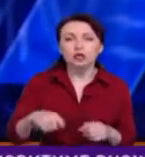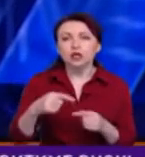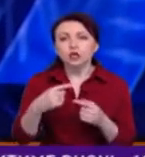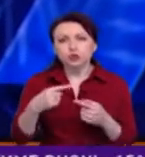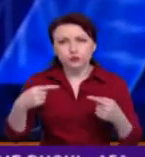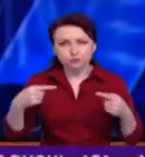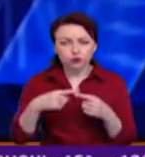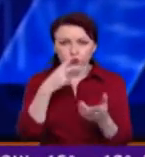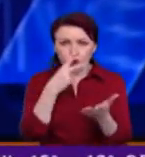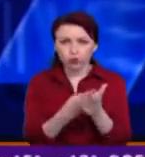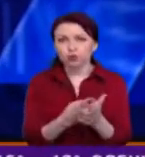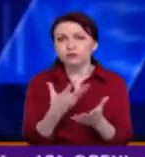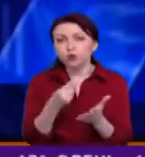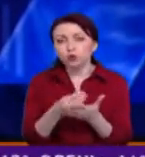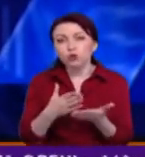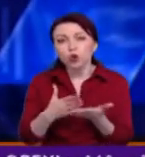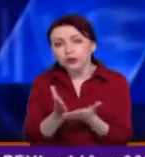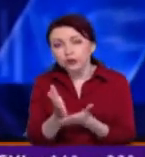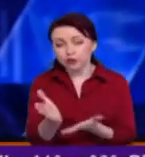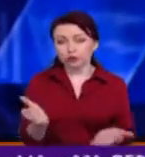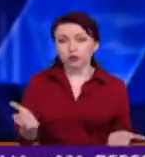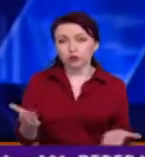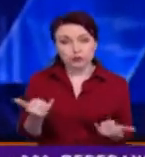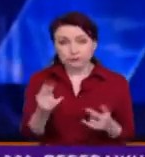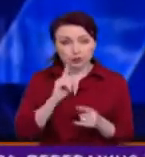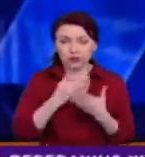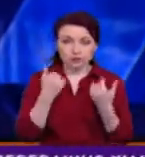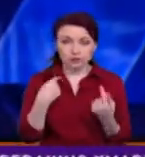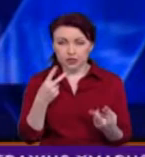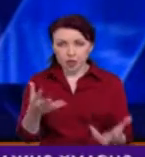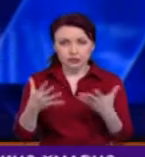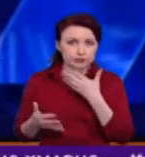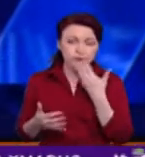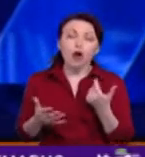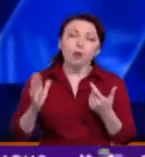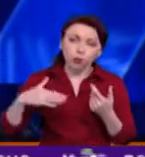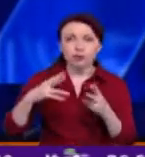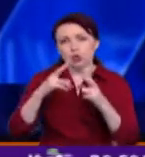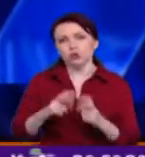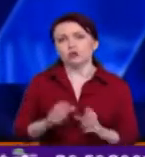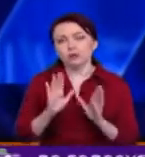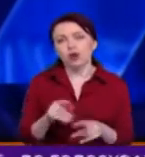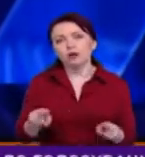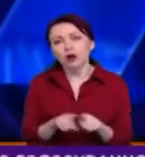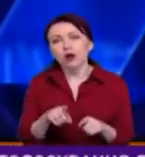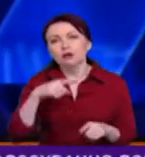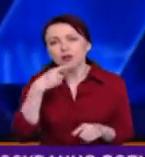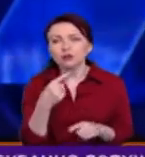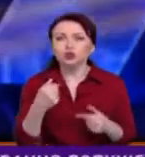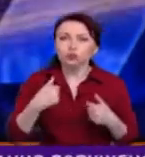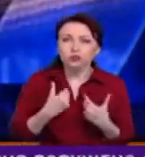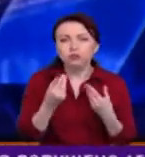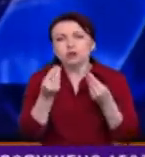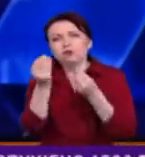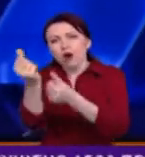зовнішньополітичну орієнтацію, політику, чого насправді зараз немає. І тоді ми можемо казати, аналізувати. А так казати, що ми там